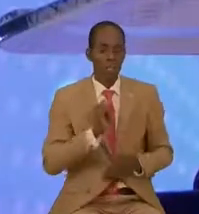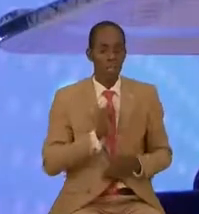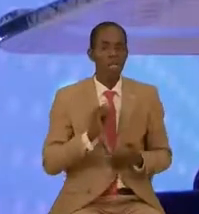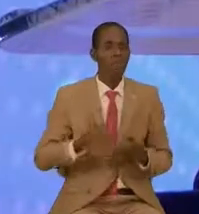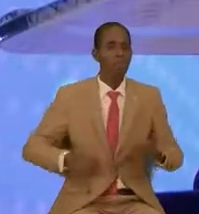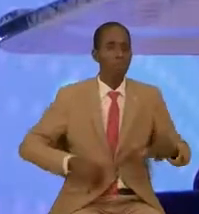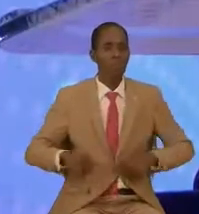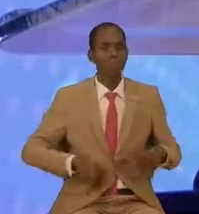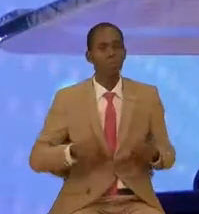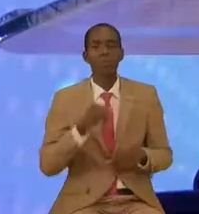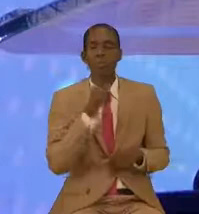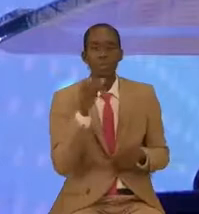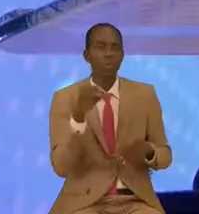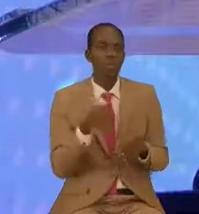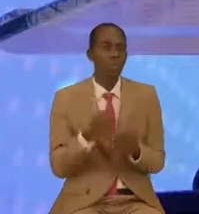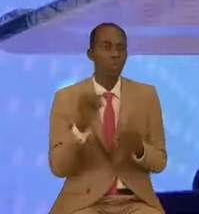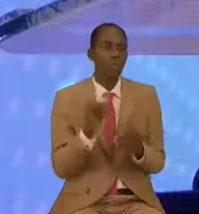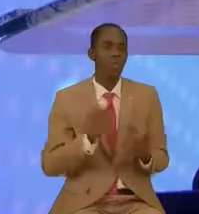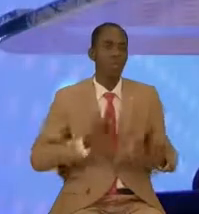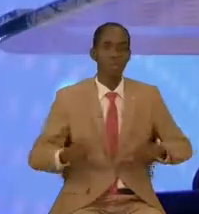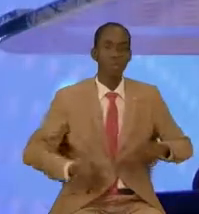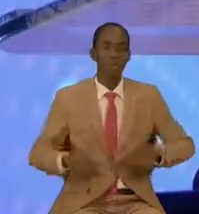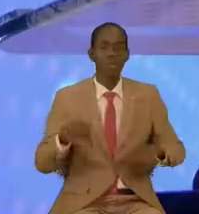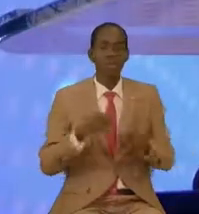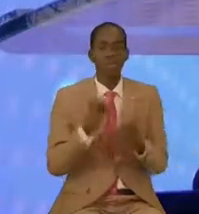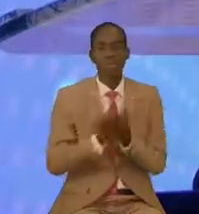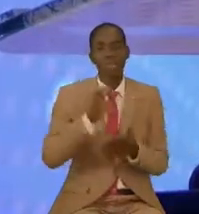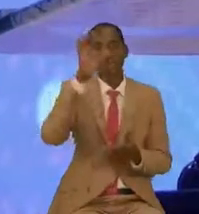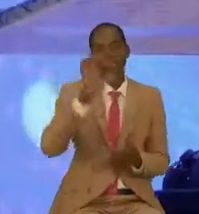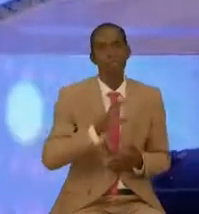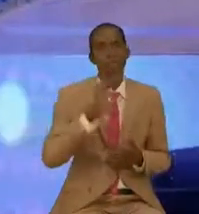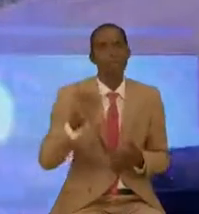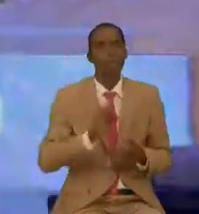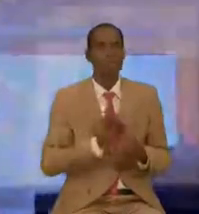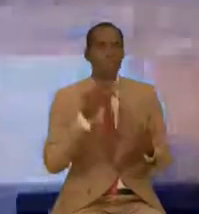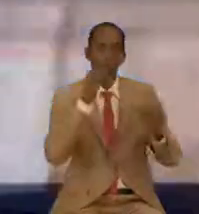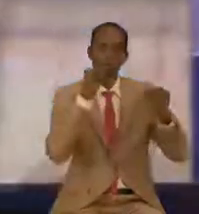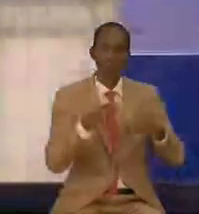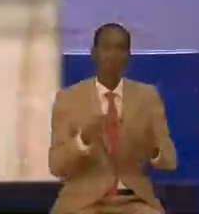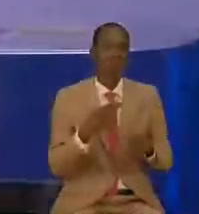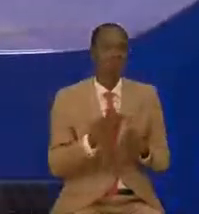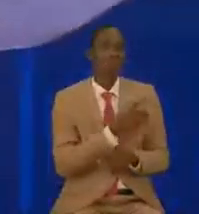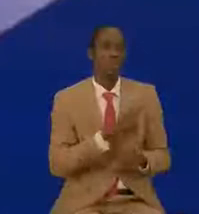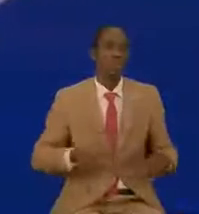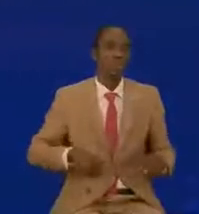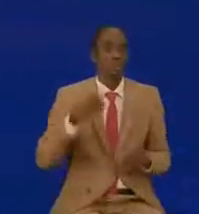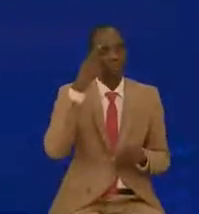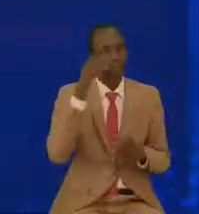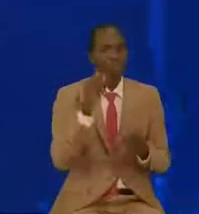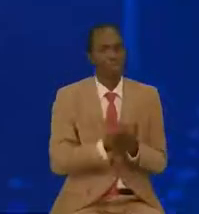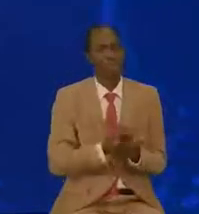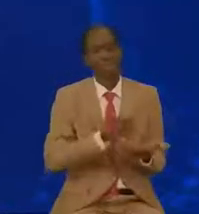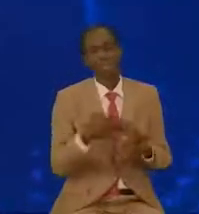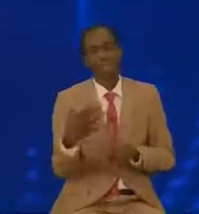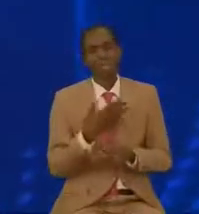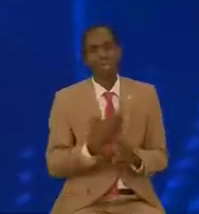je me glorifie de cette croix. Je loue le Seigneur pour sa mort, pour son sacrifice à la croix, parce que